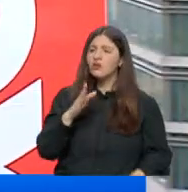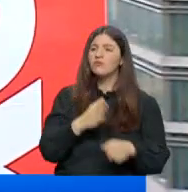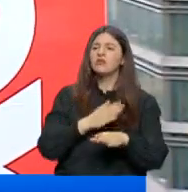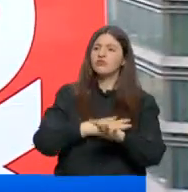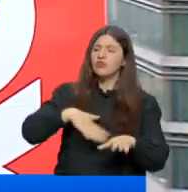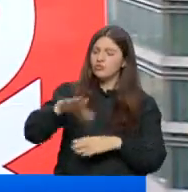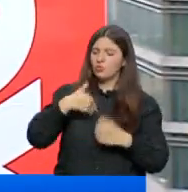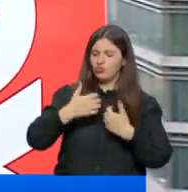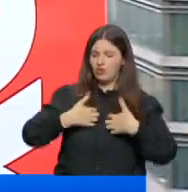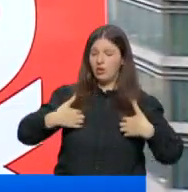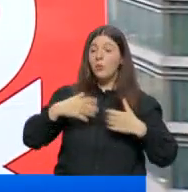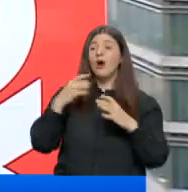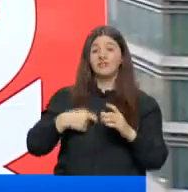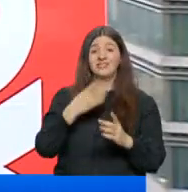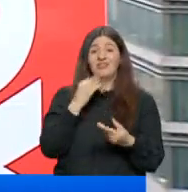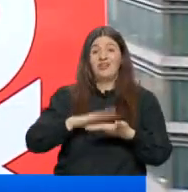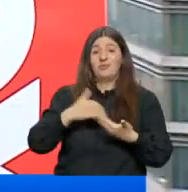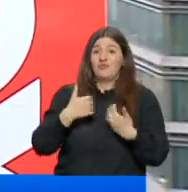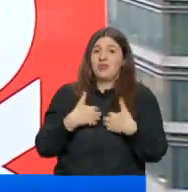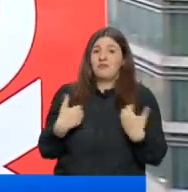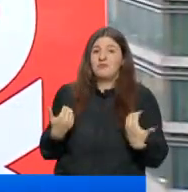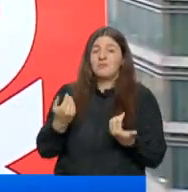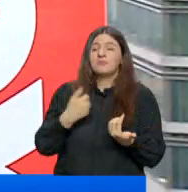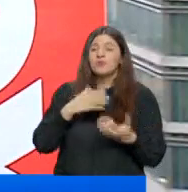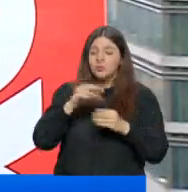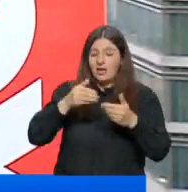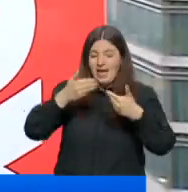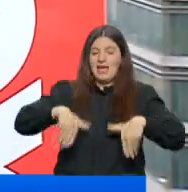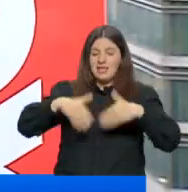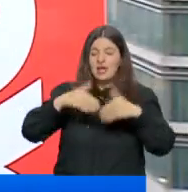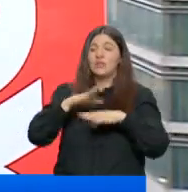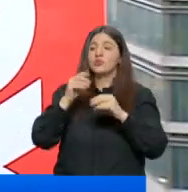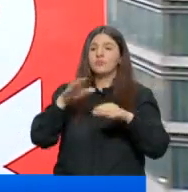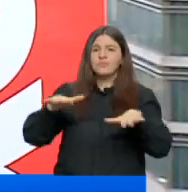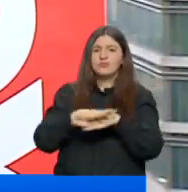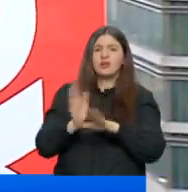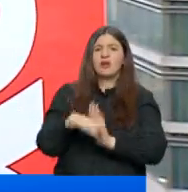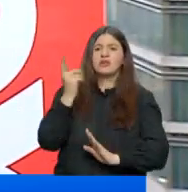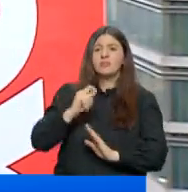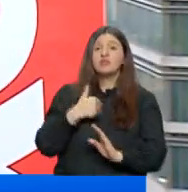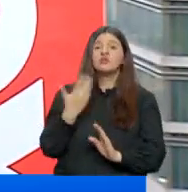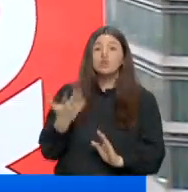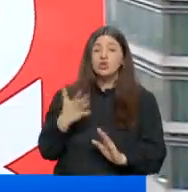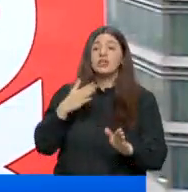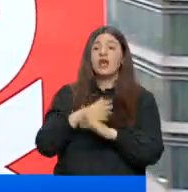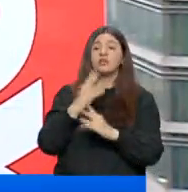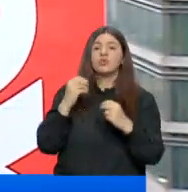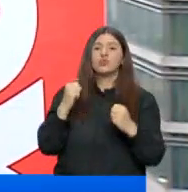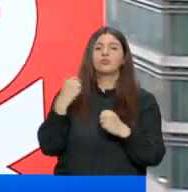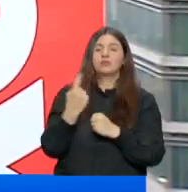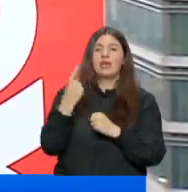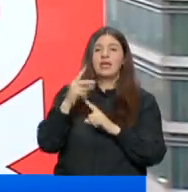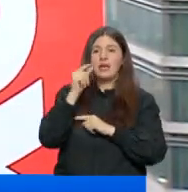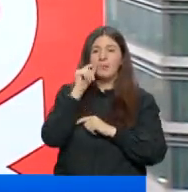Yurttaşlarımıza güveniyorum. Özellikle genç arkadaşlarımıza güveniyorum. Biz bütün bu engellemeleri, bütün bu sansürleri aşarız. Çünkü gerçek çok güçlü bir şey İlker